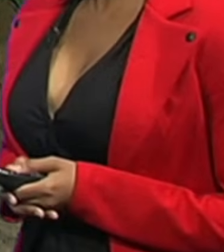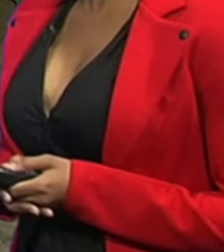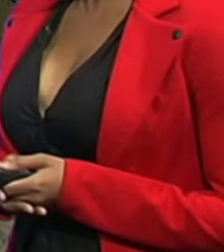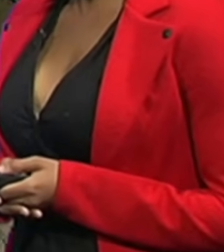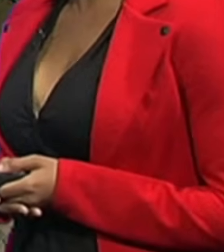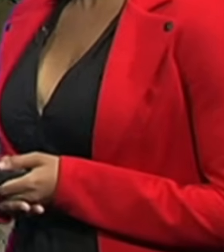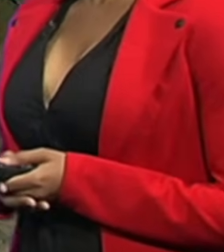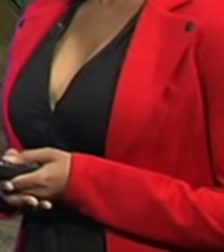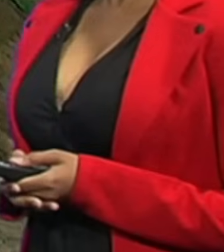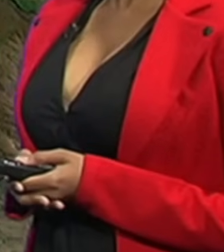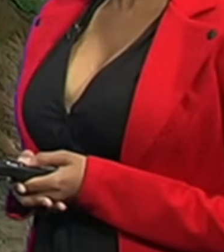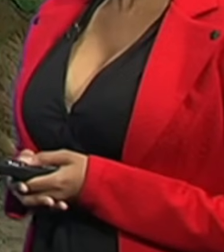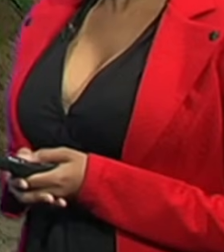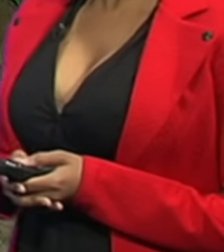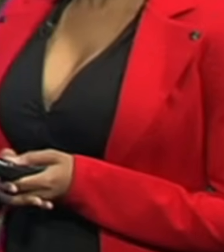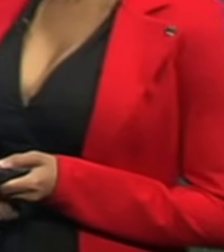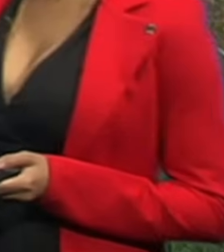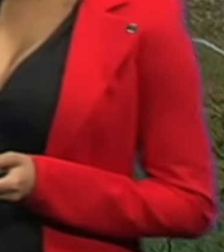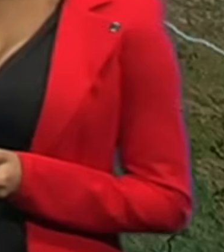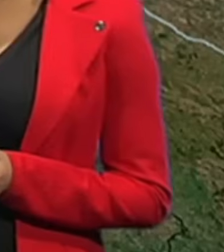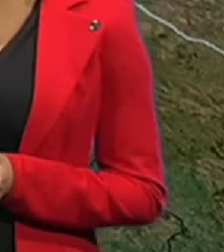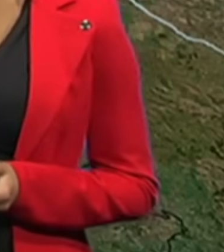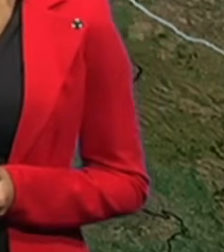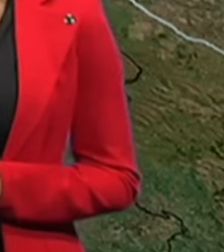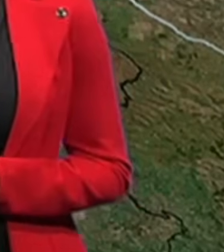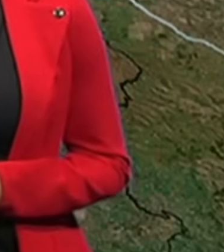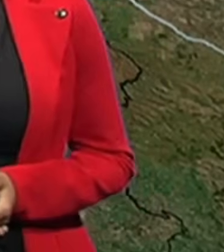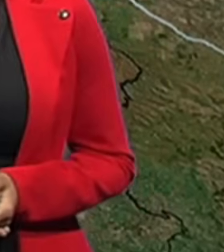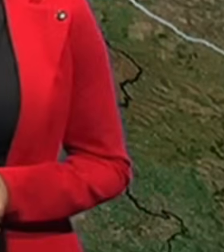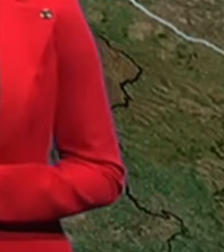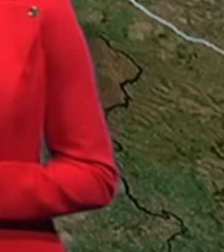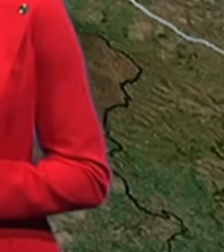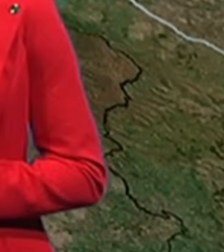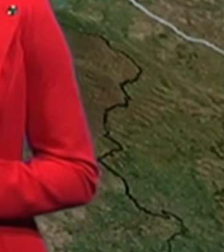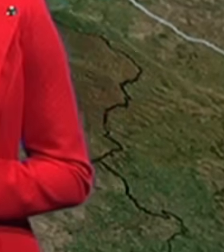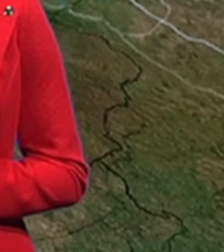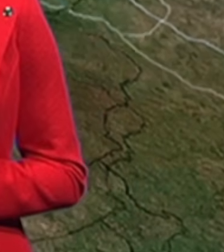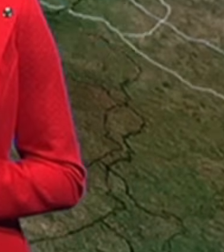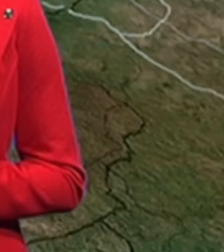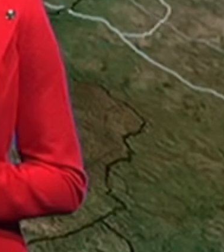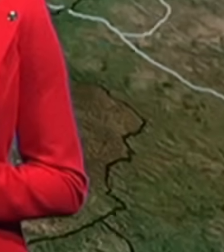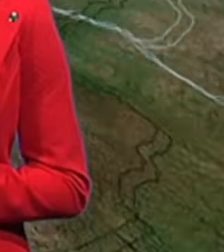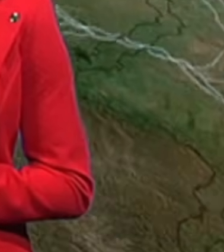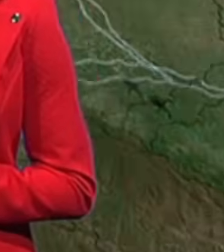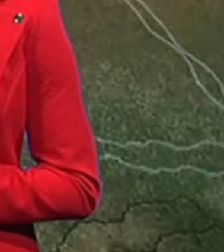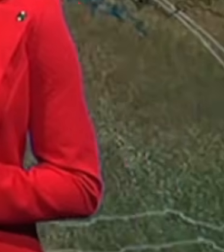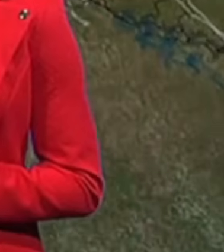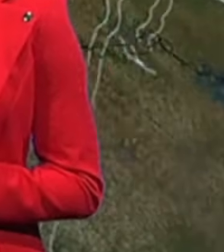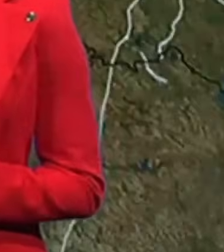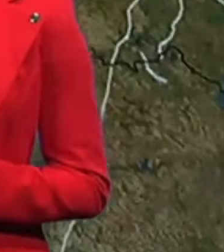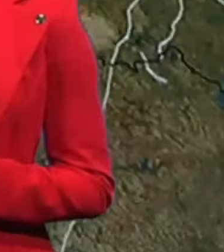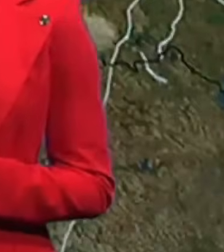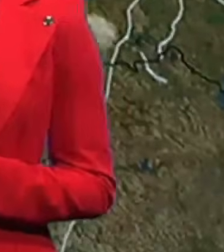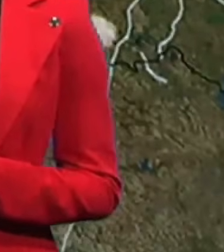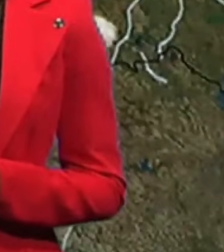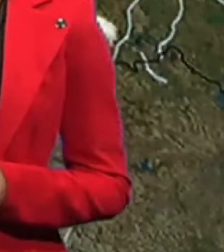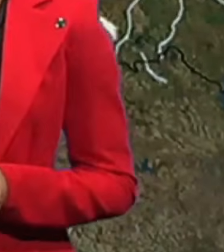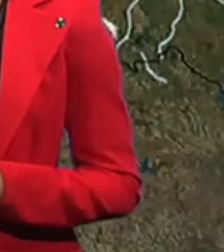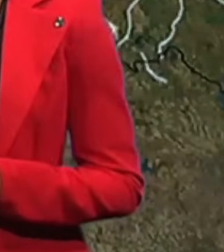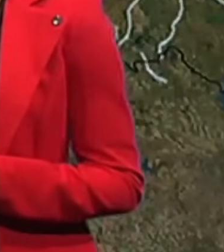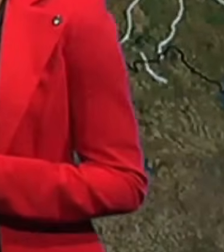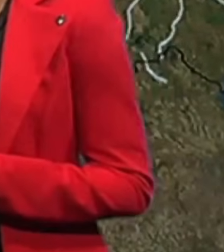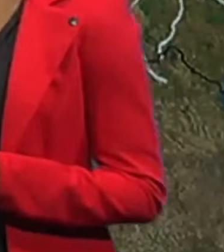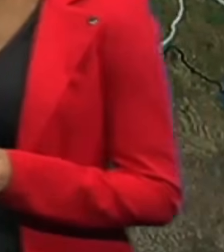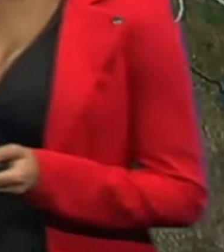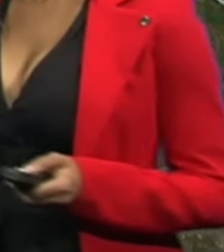di le 13 go a go di le 27 Bloemfontein ke gata di le 16 go a go di le 32 Bokone bophirima le teng mo